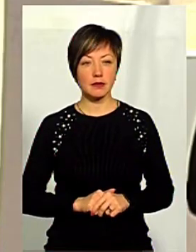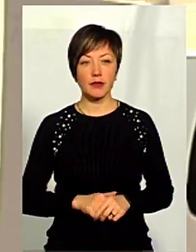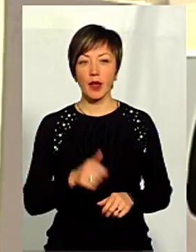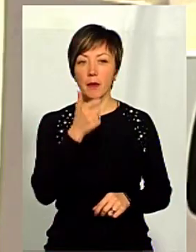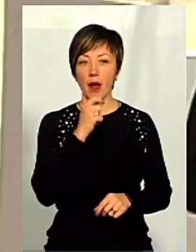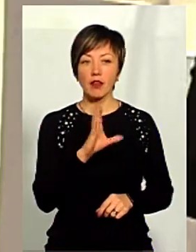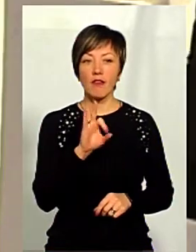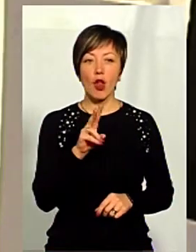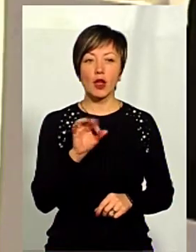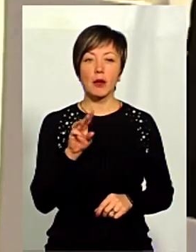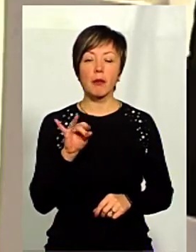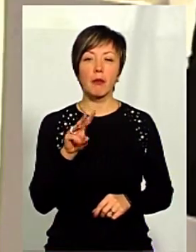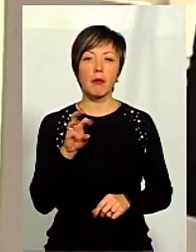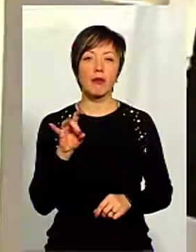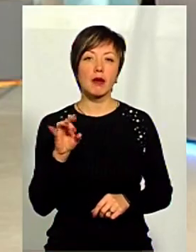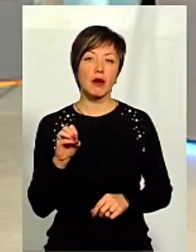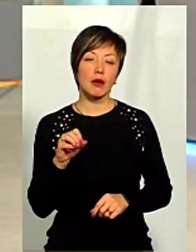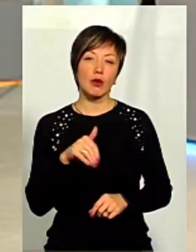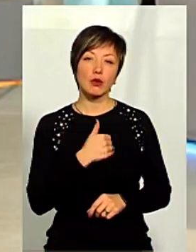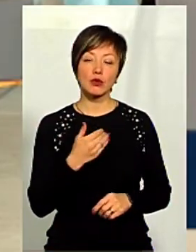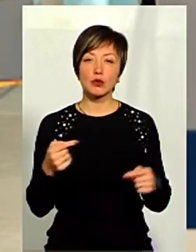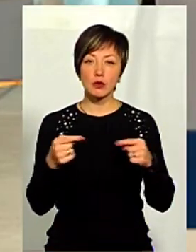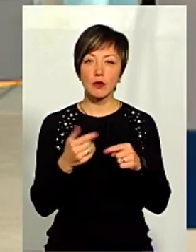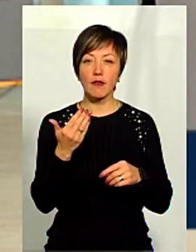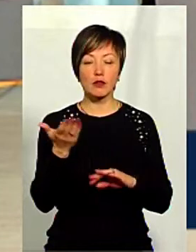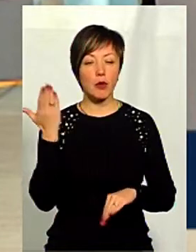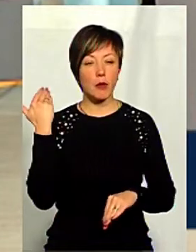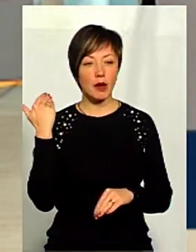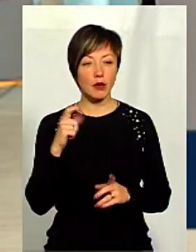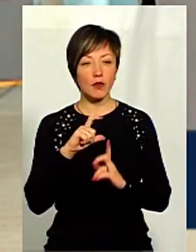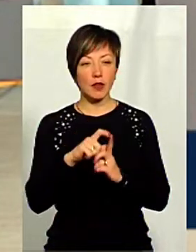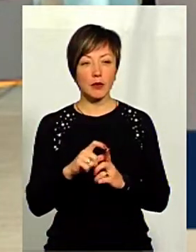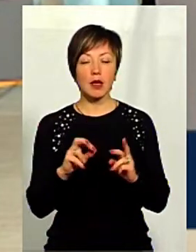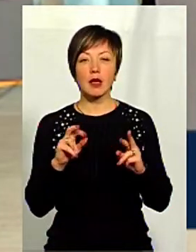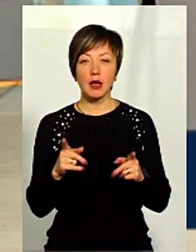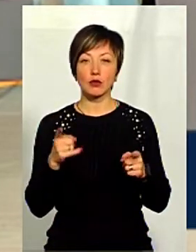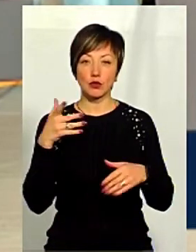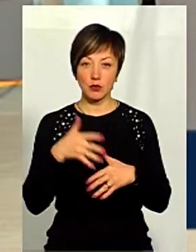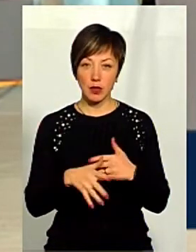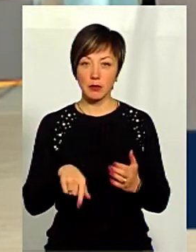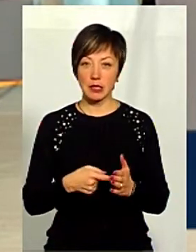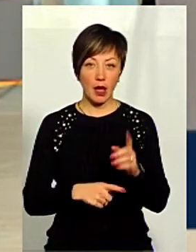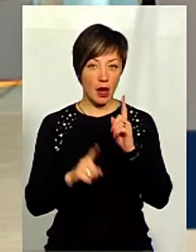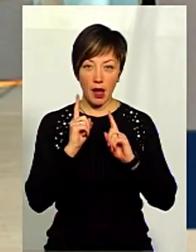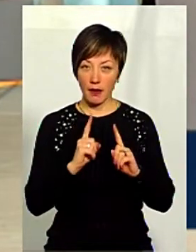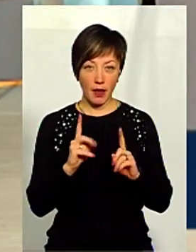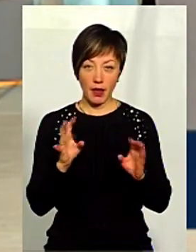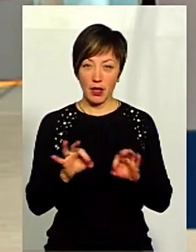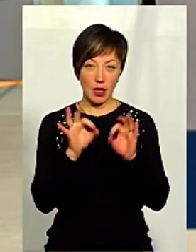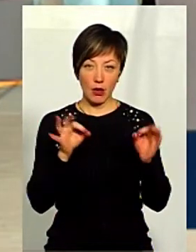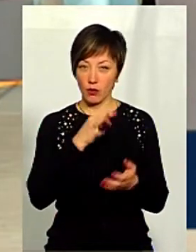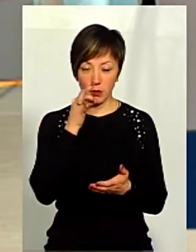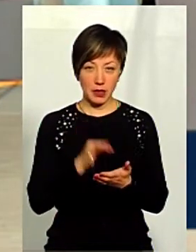Пане Володимире, одразу хотів вас уточнити стосовно вашої попередньої відповіді. Наскільки стало зрозуміло, міська рада, вона не несе